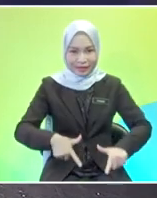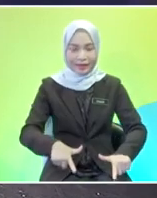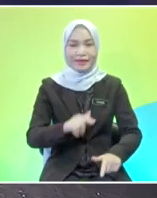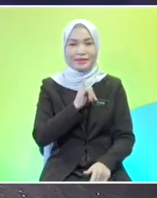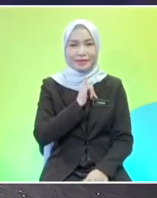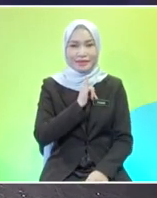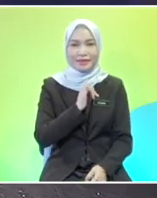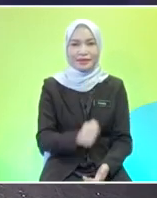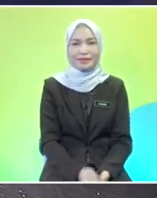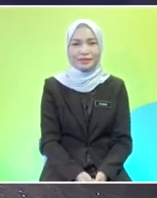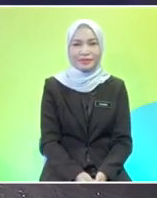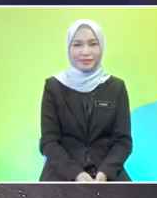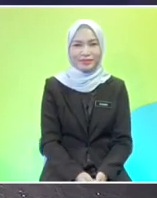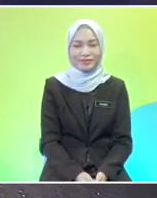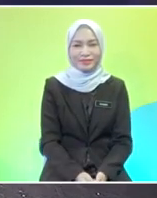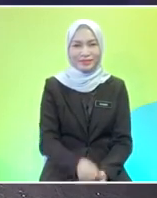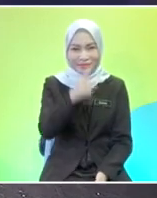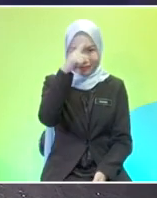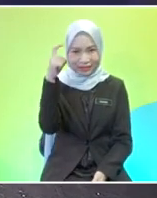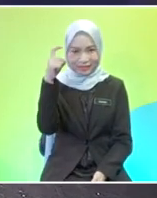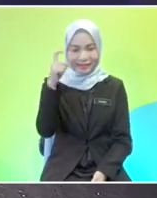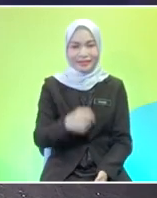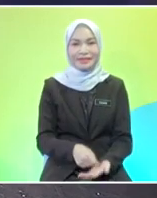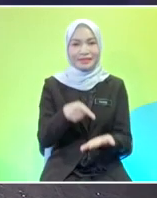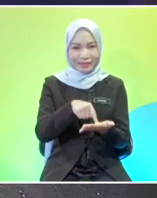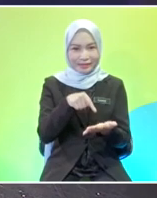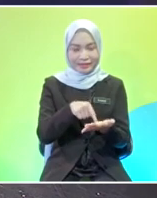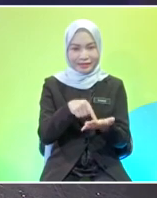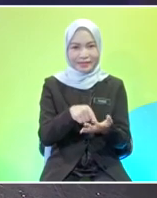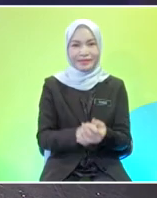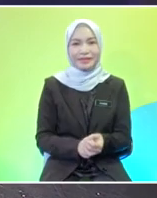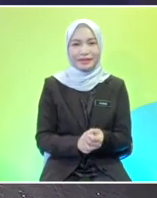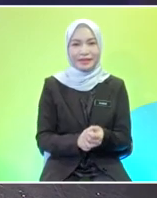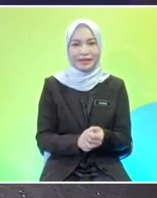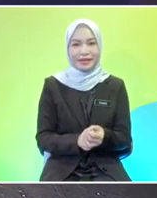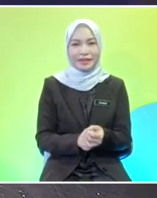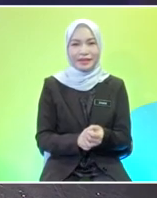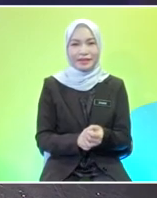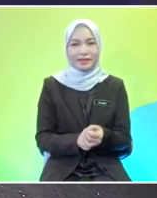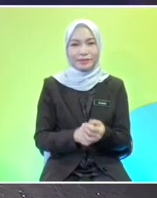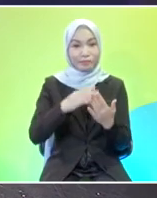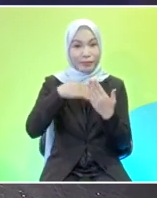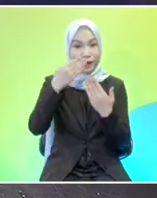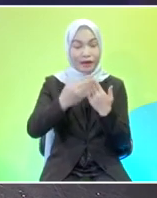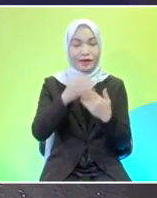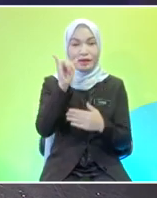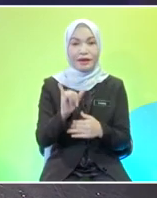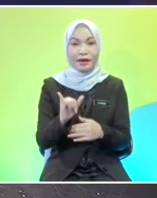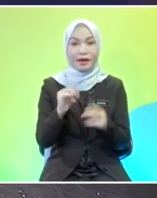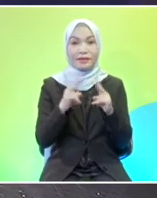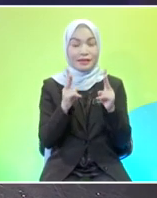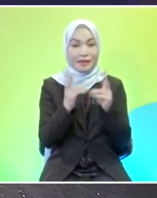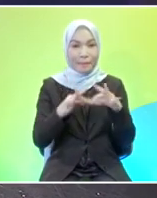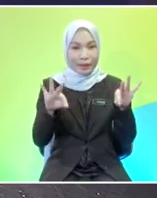tari yang sangat penting kepada seseorang dan untuk burung pria sedang menguntungkan Cikgu Apakah sebentar